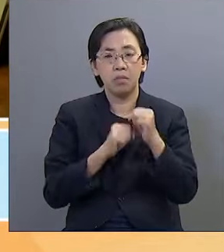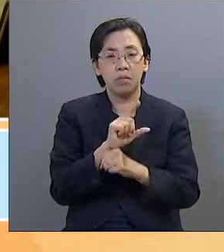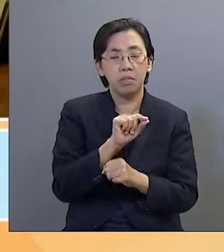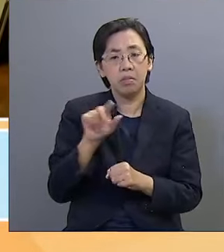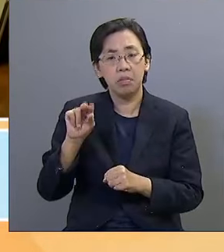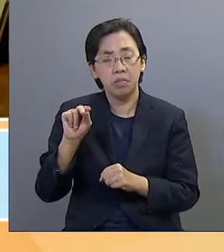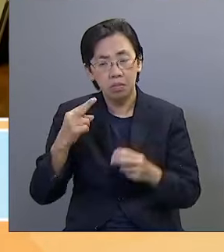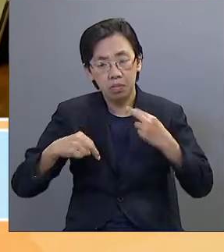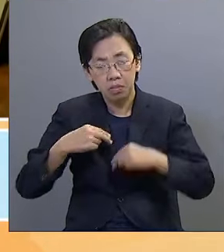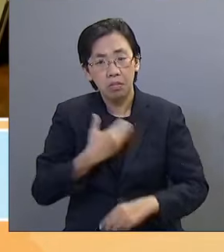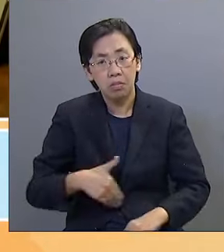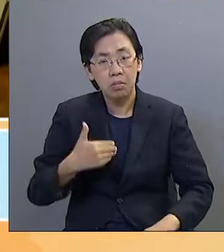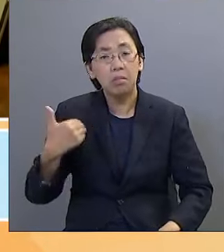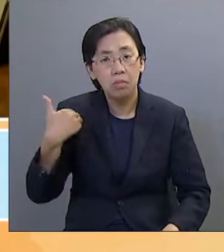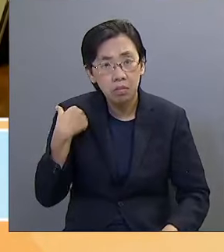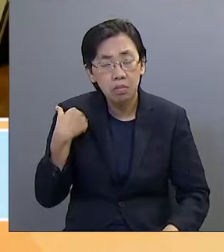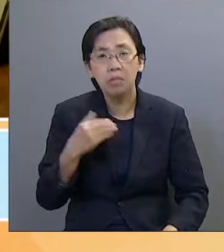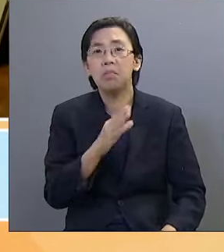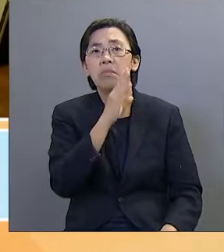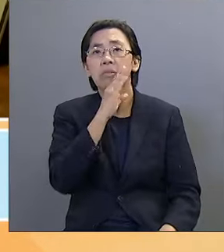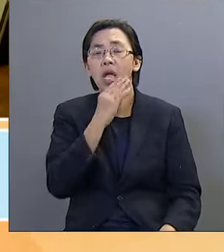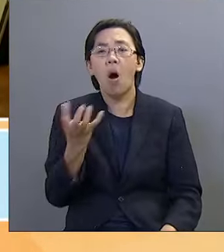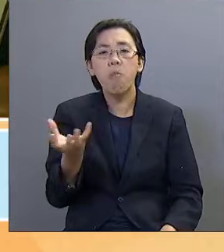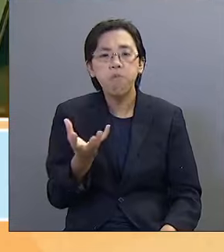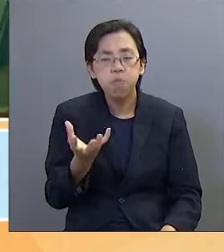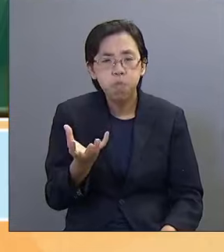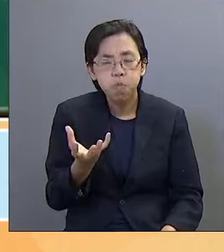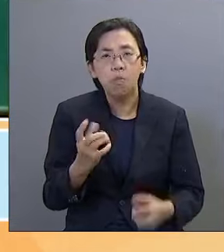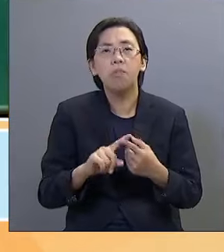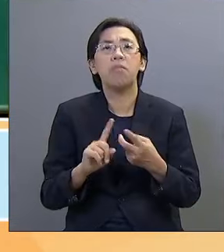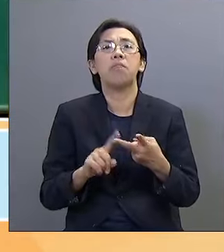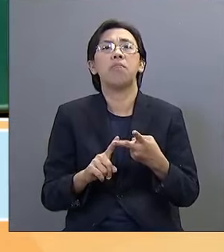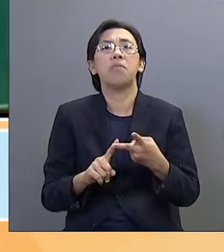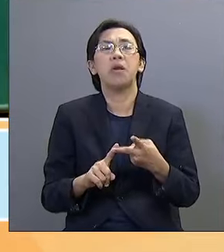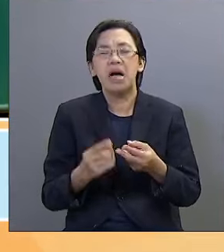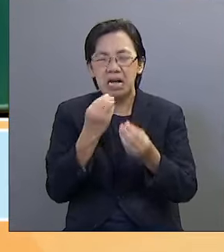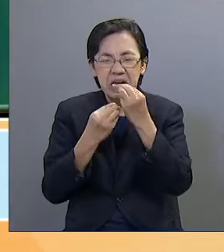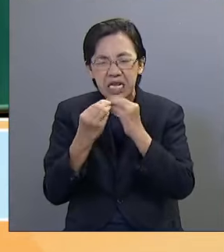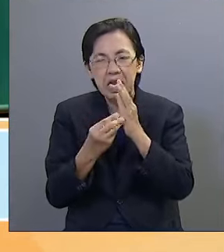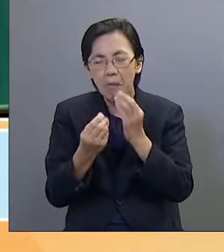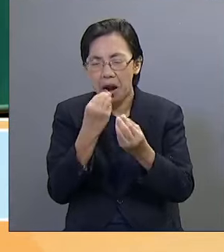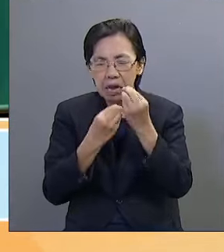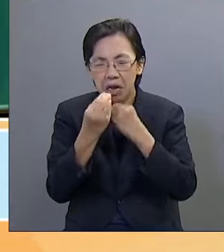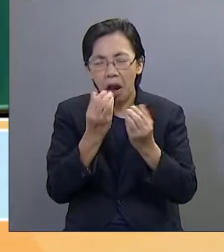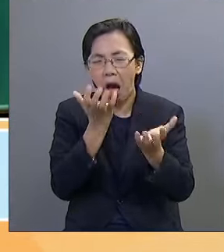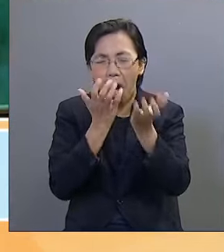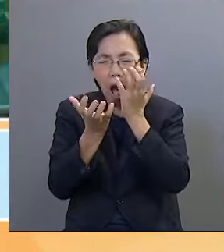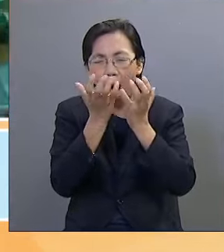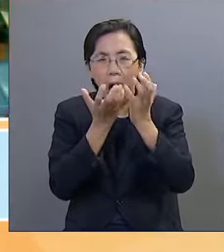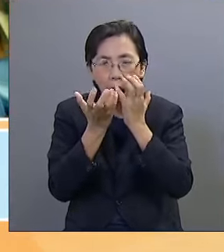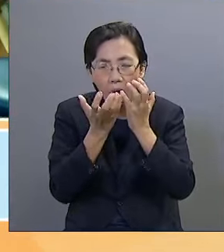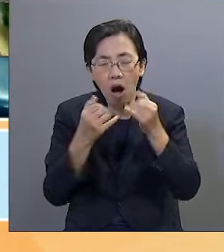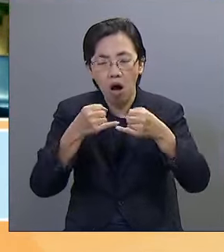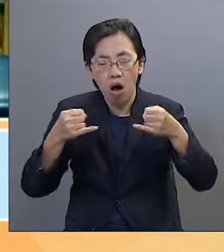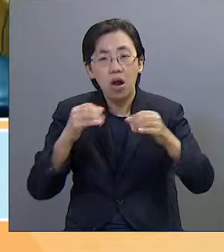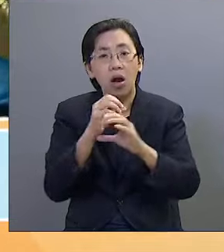าพดีไหมนะครับถ้าเราแบบอ้วนนะครับอ้วนแล้วก็แบบทานไขมันเยอะๆอันนี้มันก็จะมีผลต่อโรคหลอดเลือดสม